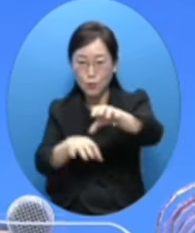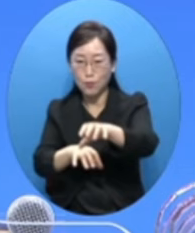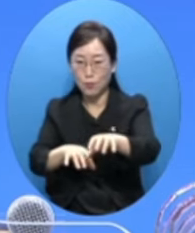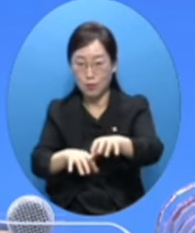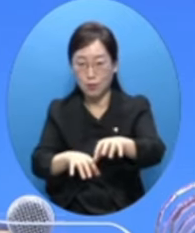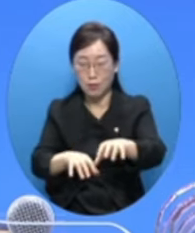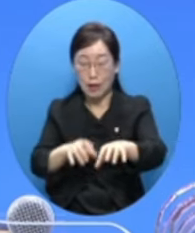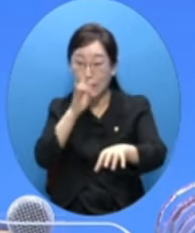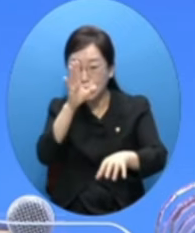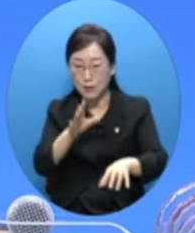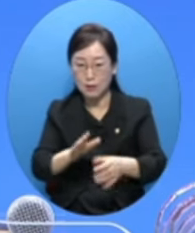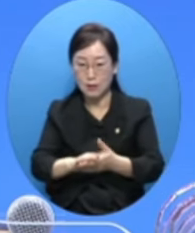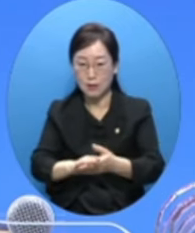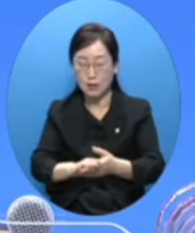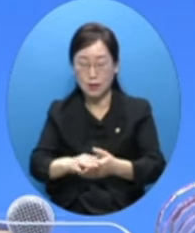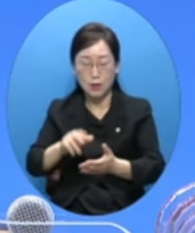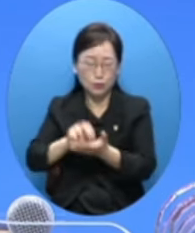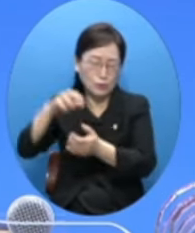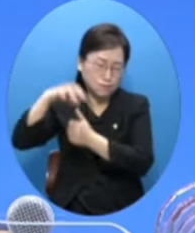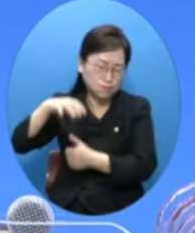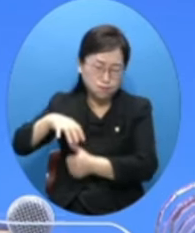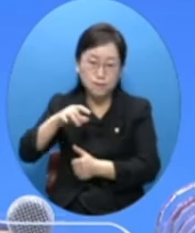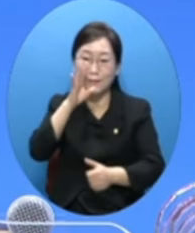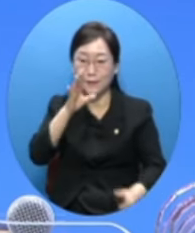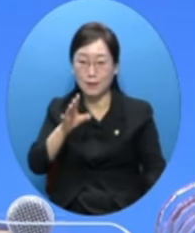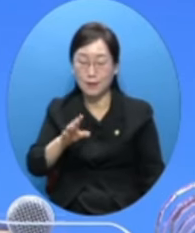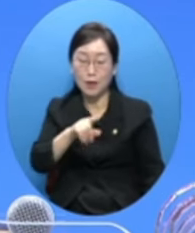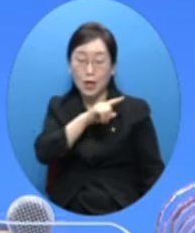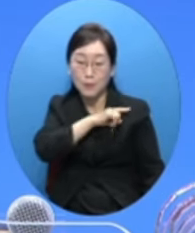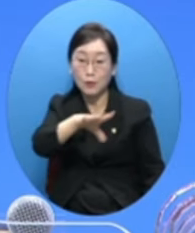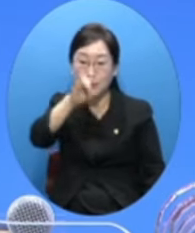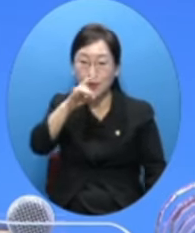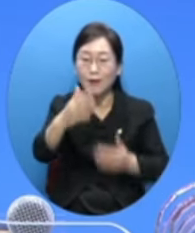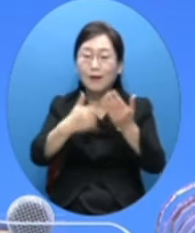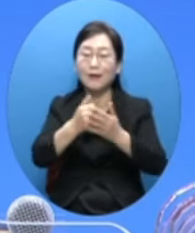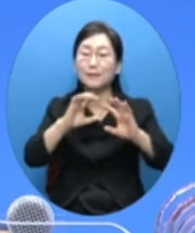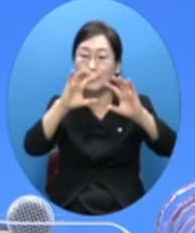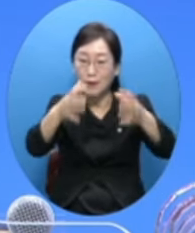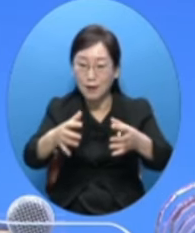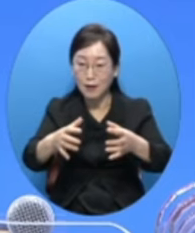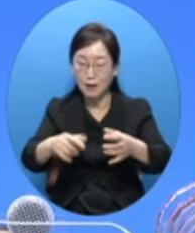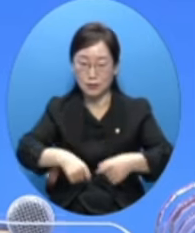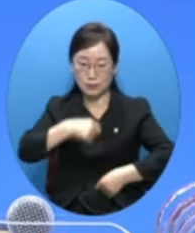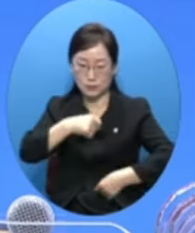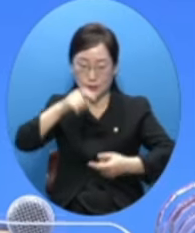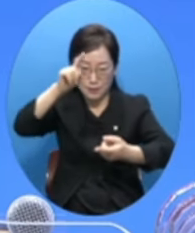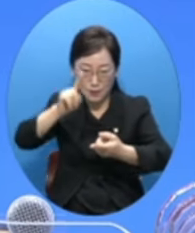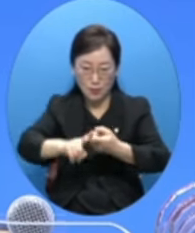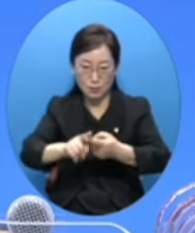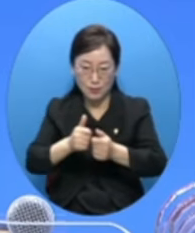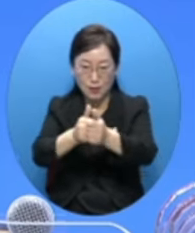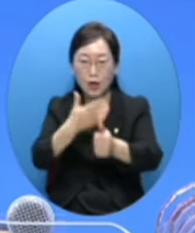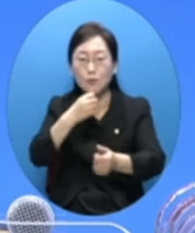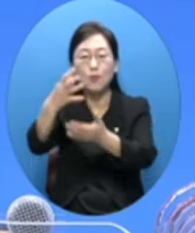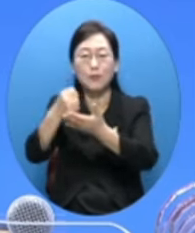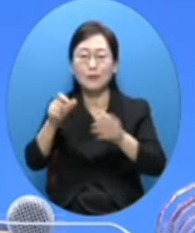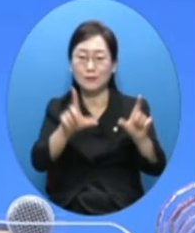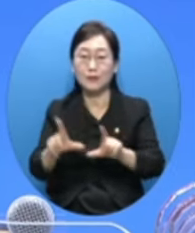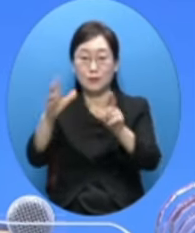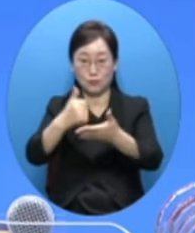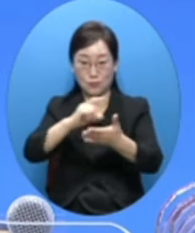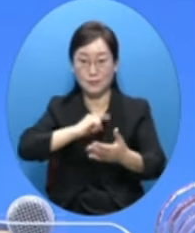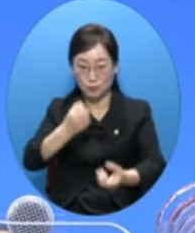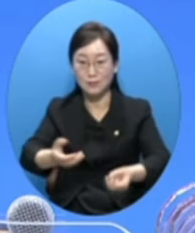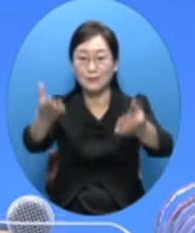되고 우리 문제 속에 갇히게 되는 것입니다. 먼저 그의 나라와 그의 의를 구하여 복받은 인생을 살아가는 여러분 모두 되기를